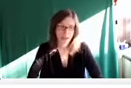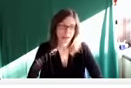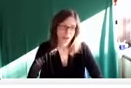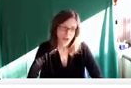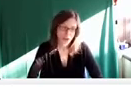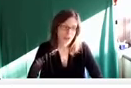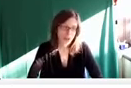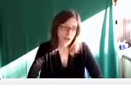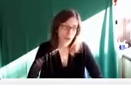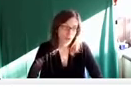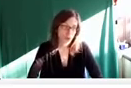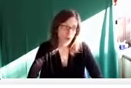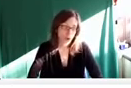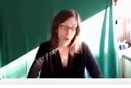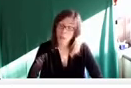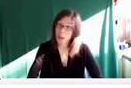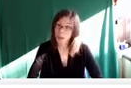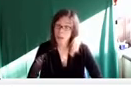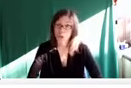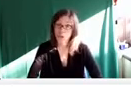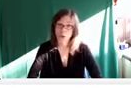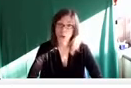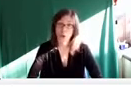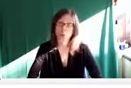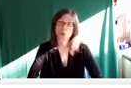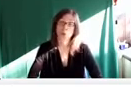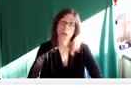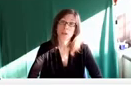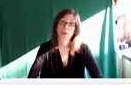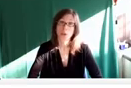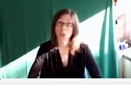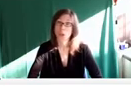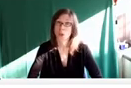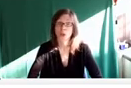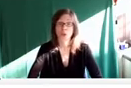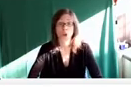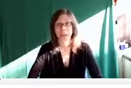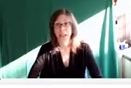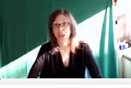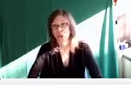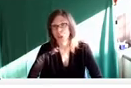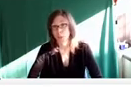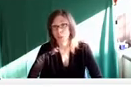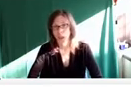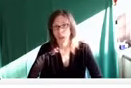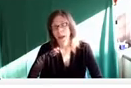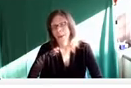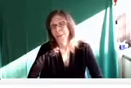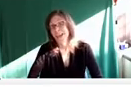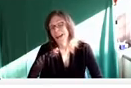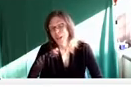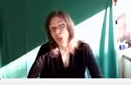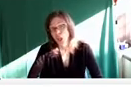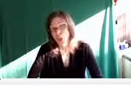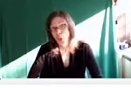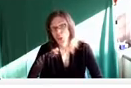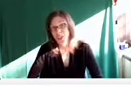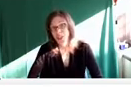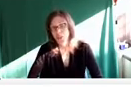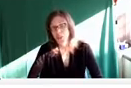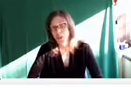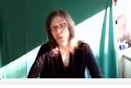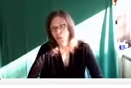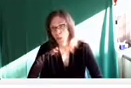généralement, c'est ce qu'on va recommander aux chercheurs, ou soit diffuser les données sous forme agrégée. Mais encore là,